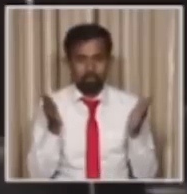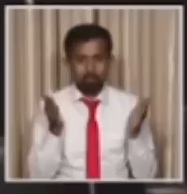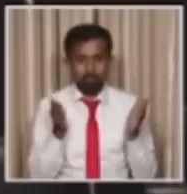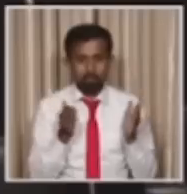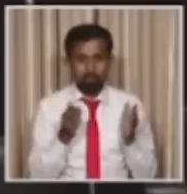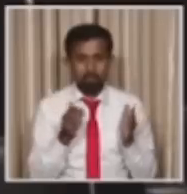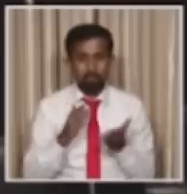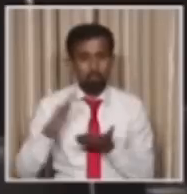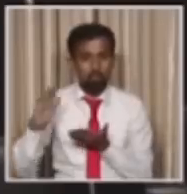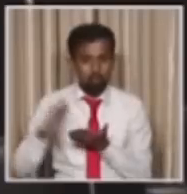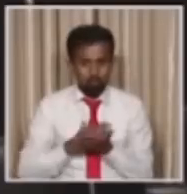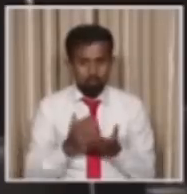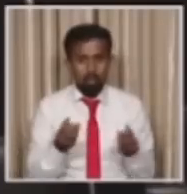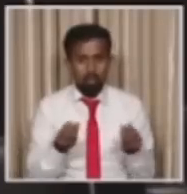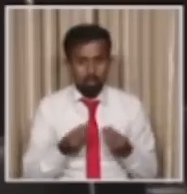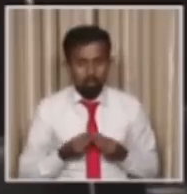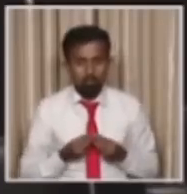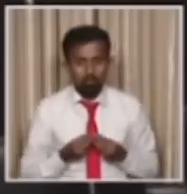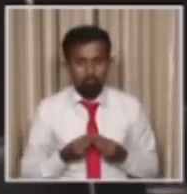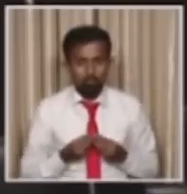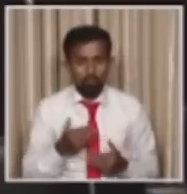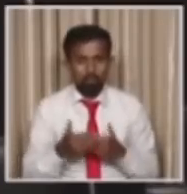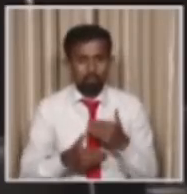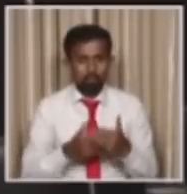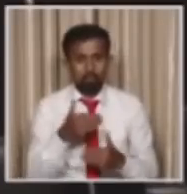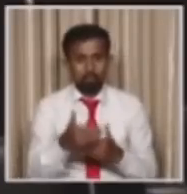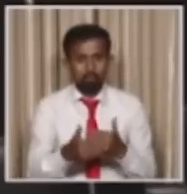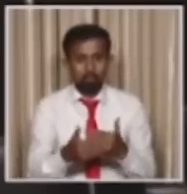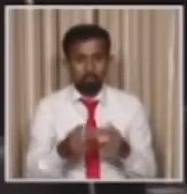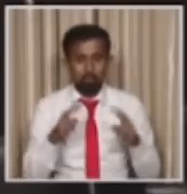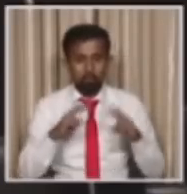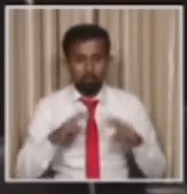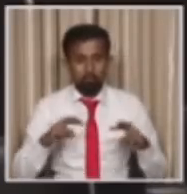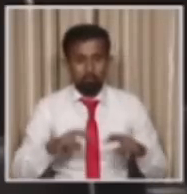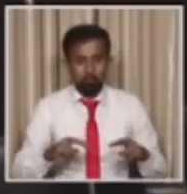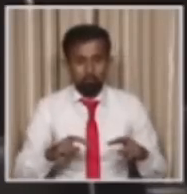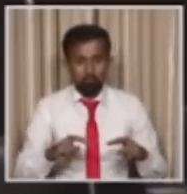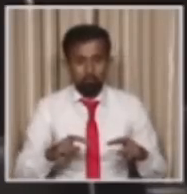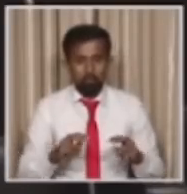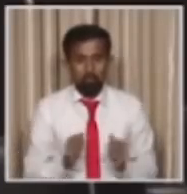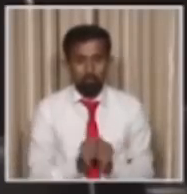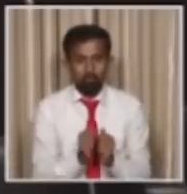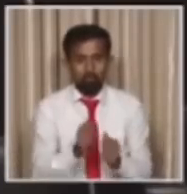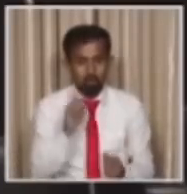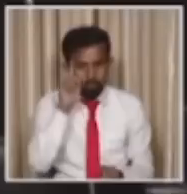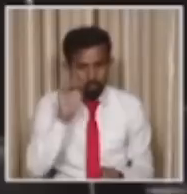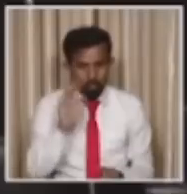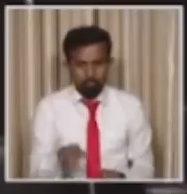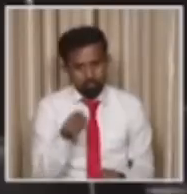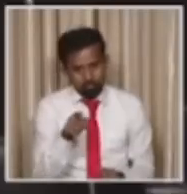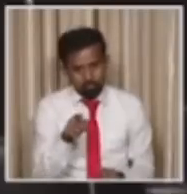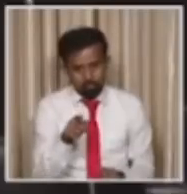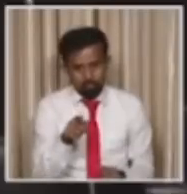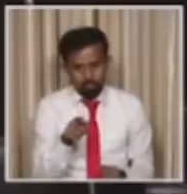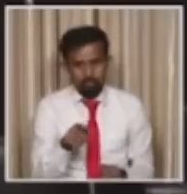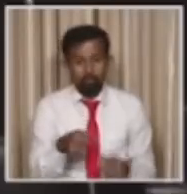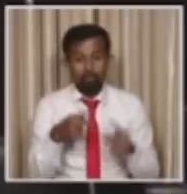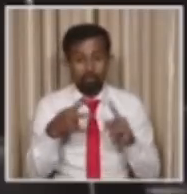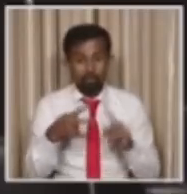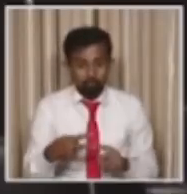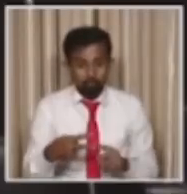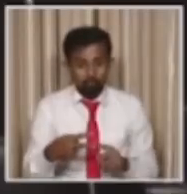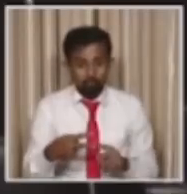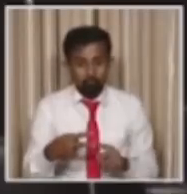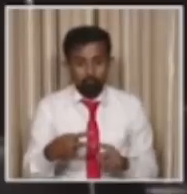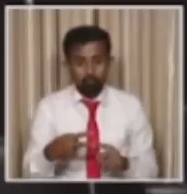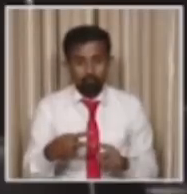යම්කිසි සහයක් අරගෙන ඉදිරියට පරීක්ෂණ කටයුතු කරන්න බලාපොරොත්තු වෙනවද? ඒ වගේම දෙවනි කාරණය තමයි